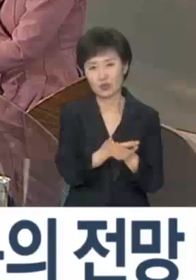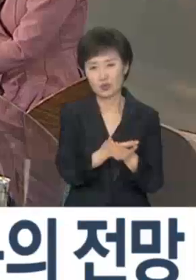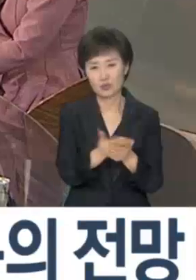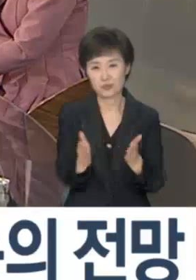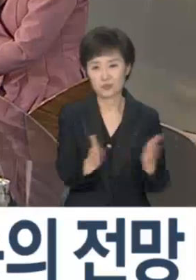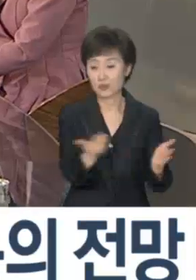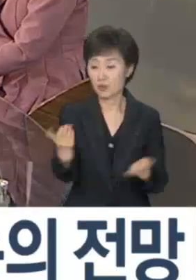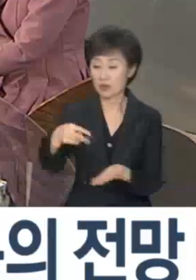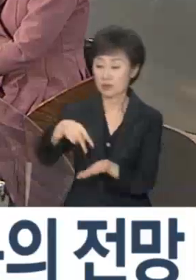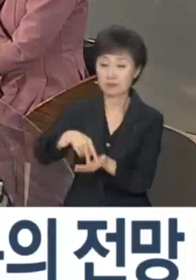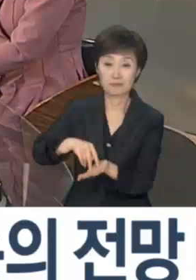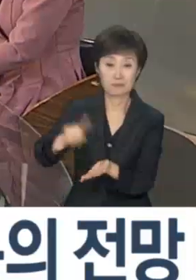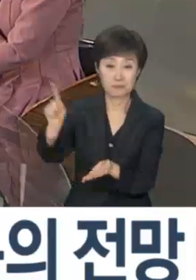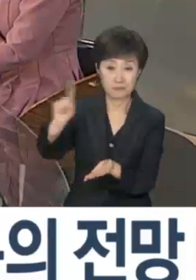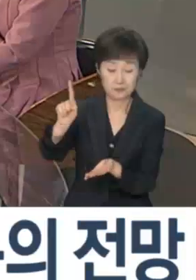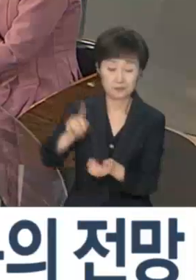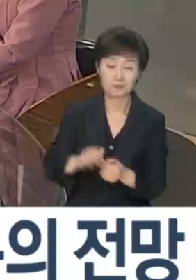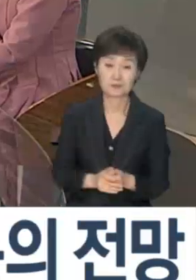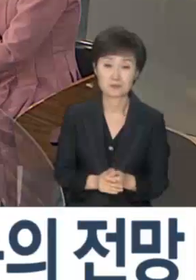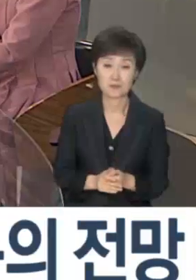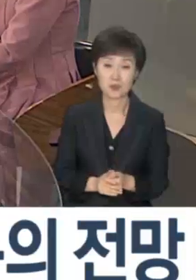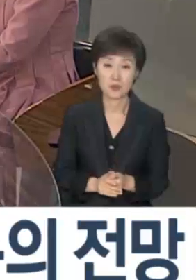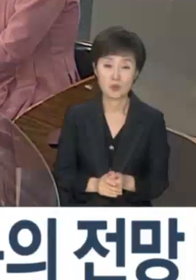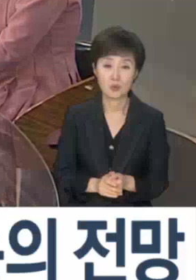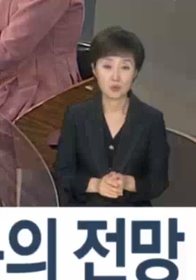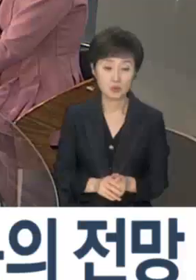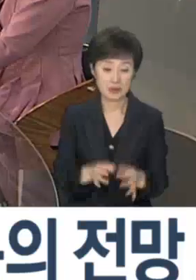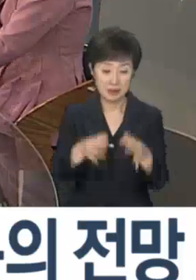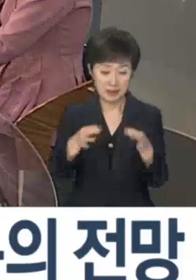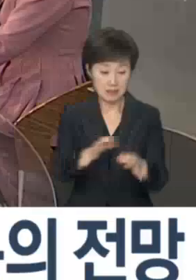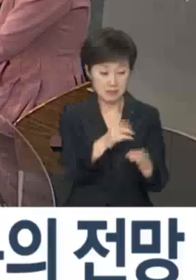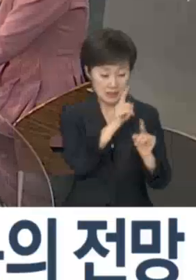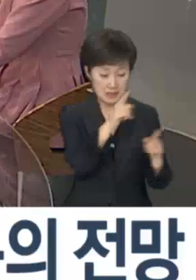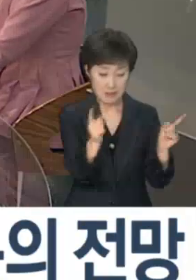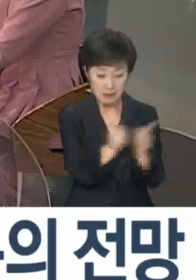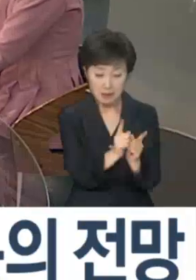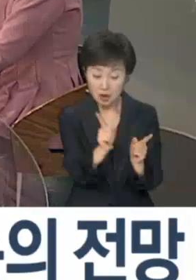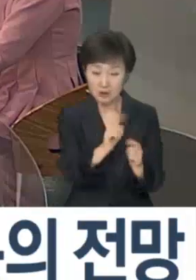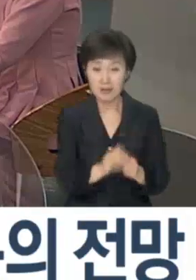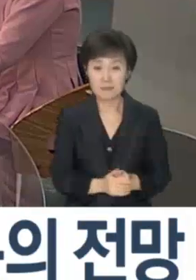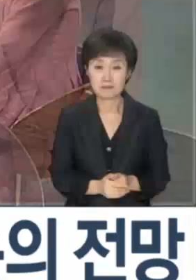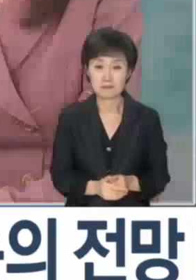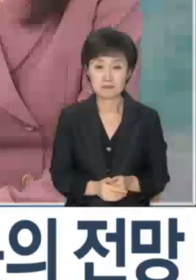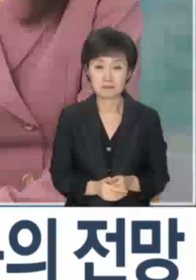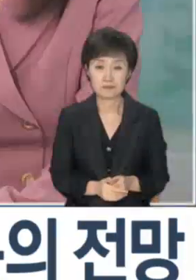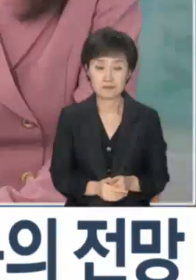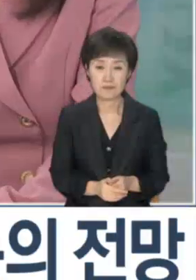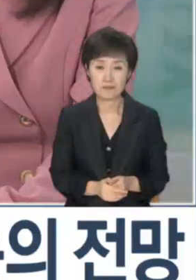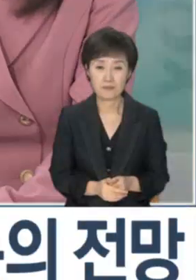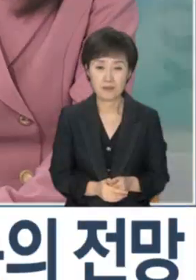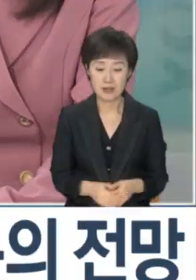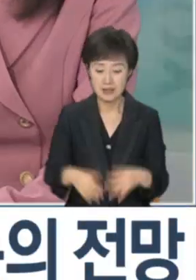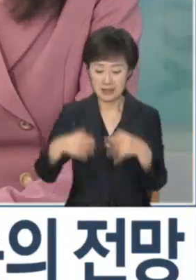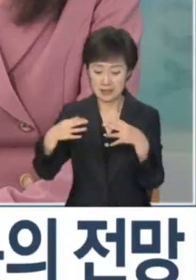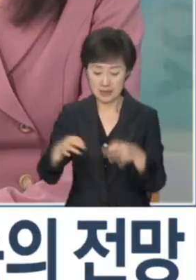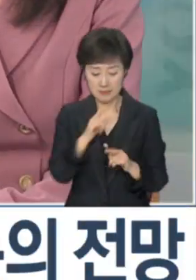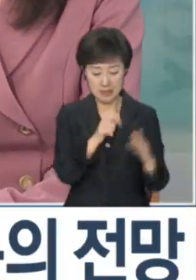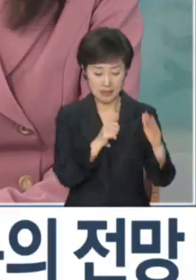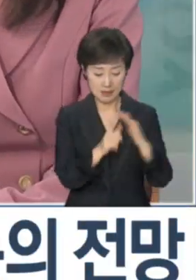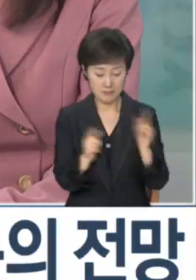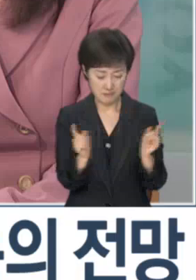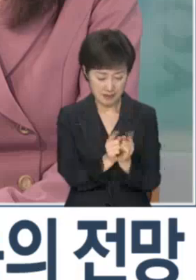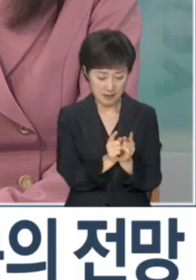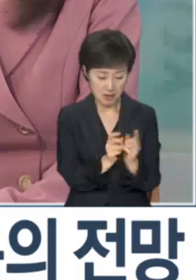의견이신지 좀 더 구체적인 이야기가 나올 수 있을지요? 아니면 어려울까요? 저는 당사자들 사이에서는 분명히 구체적인 이야기도 나올